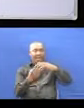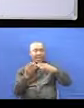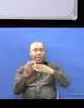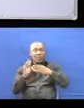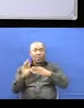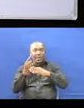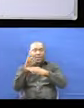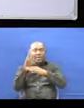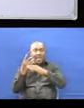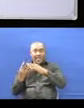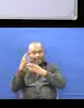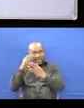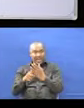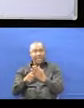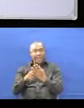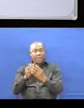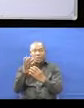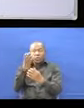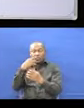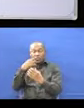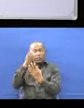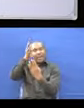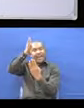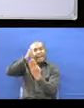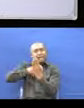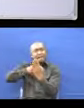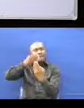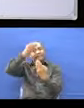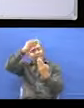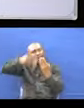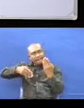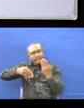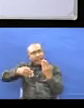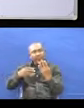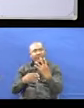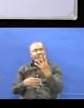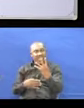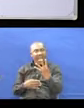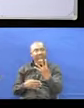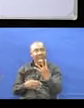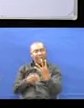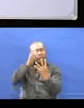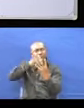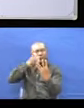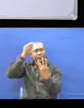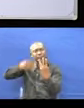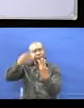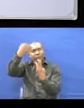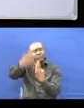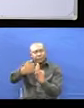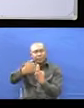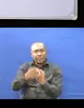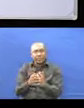moja ya 4. Yaani chungwa letu tumelikata kwenye vipande vinne vilivyo sawa. 4 ya 4 kuna